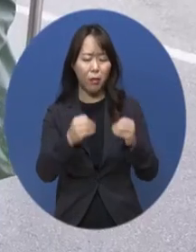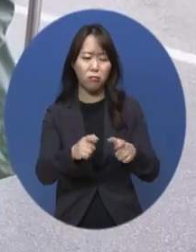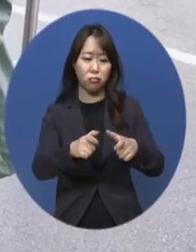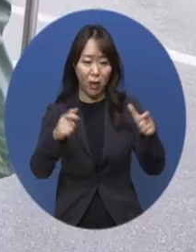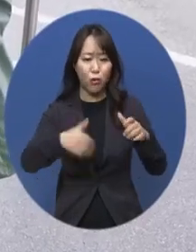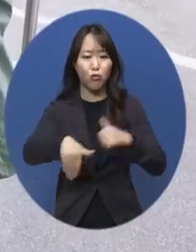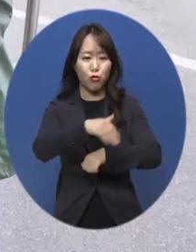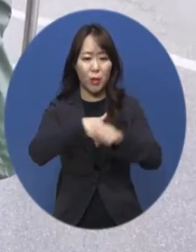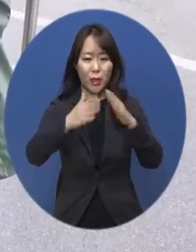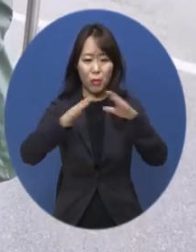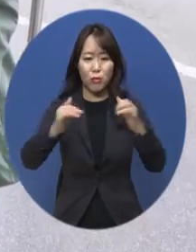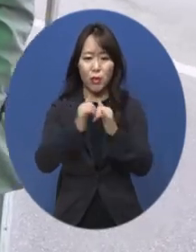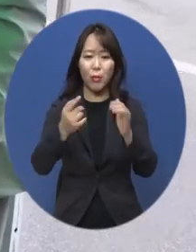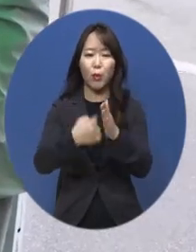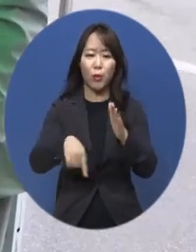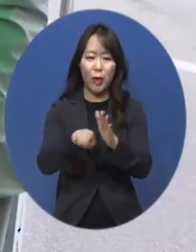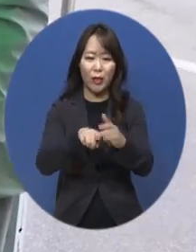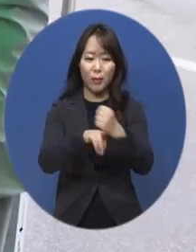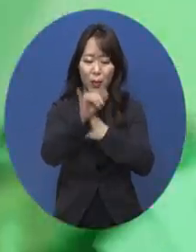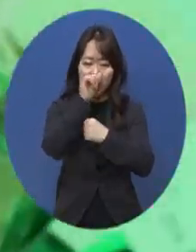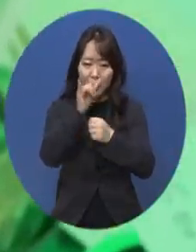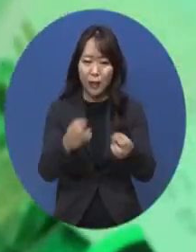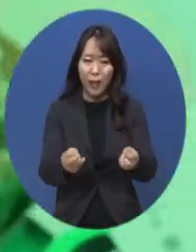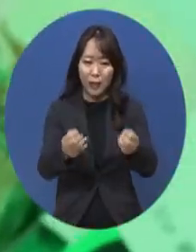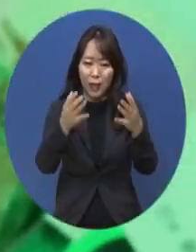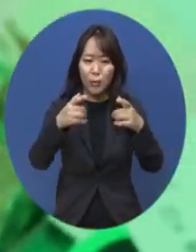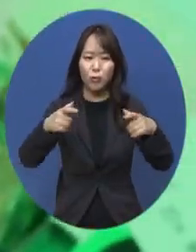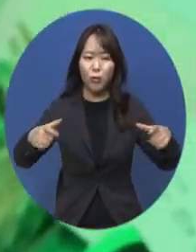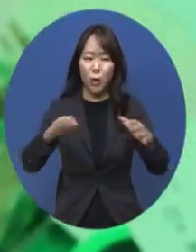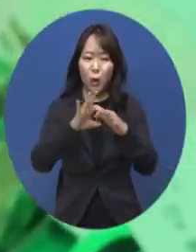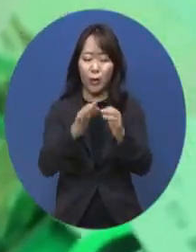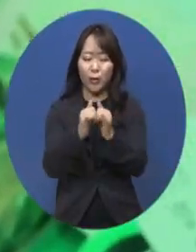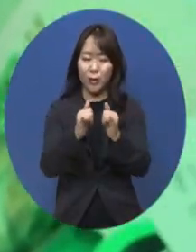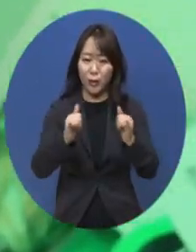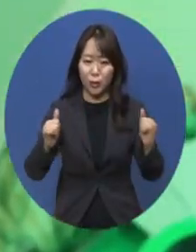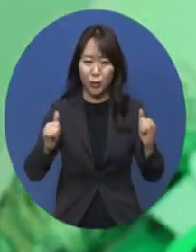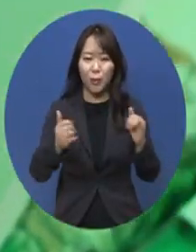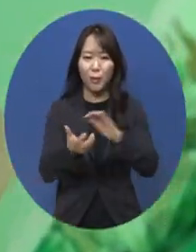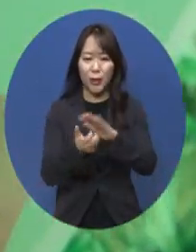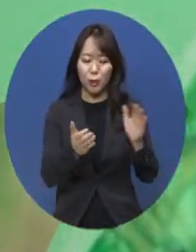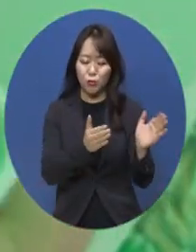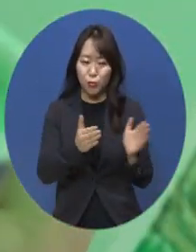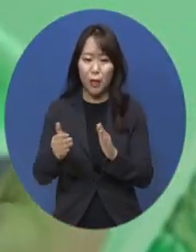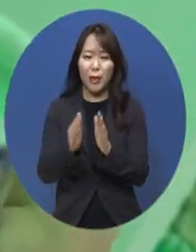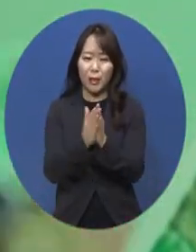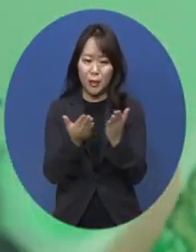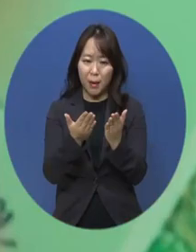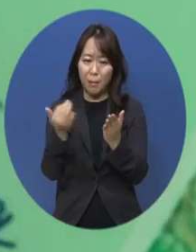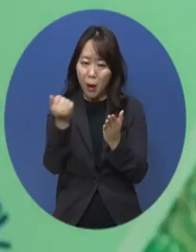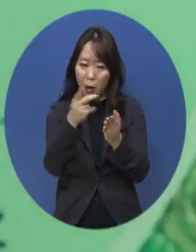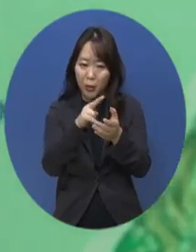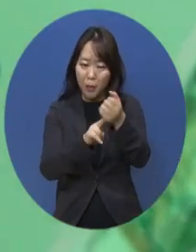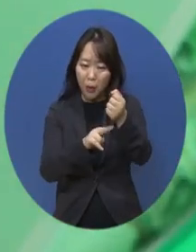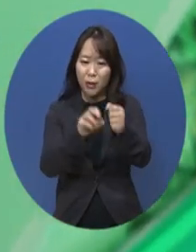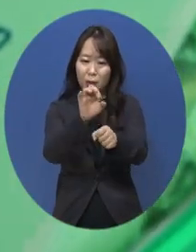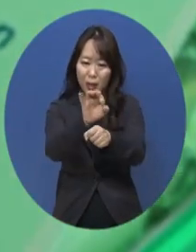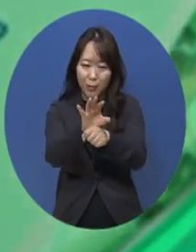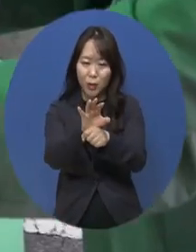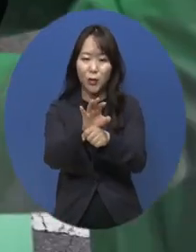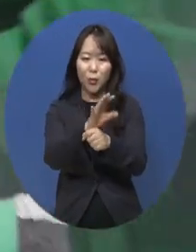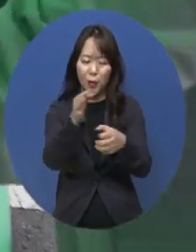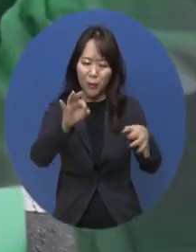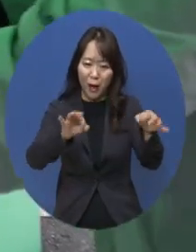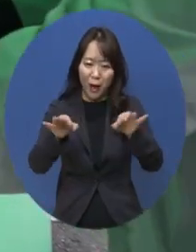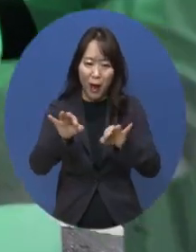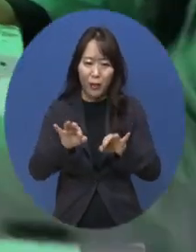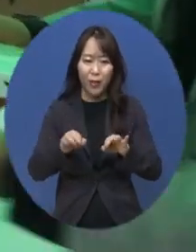우리 주변 이웃을 위하는 뜻깊은 행사에 지역의 주요 관계자들도 미리 준비한 책몇 권을 팔고 사며